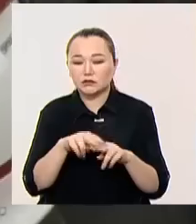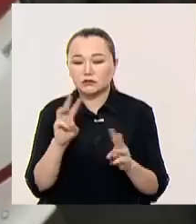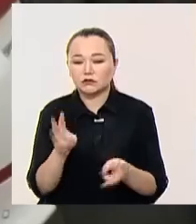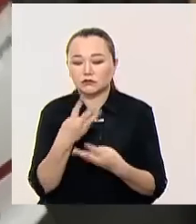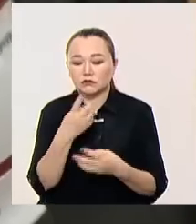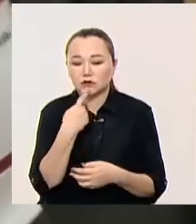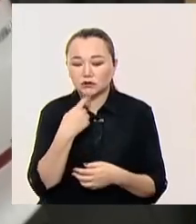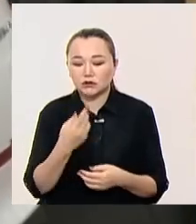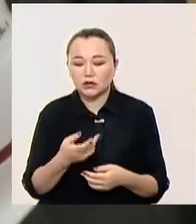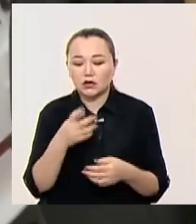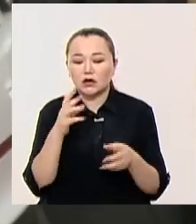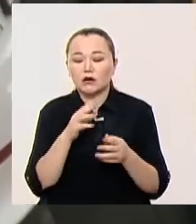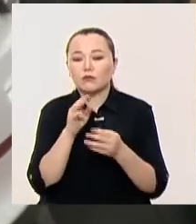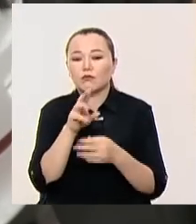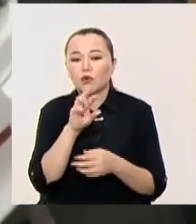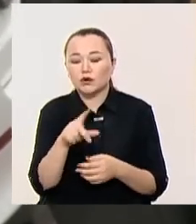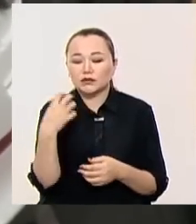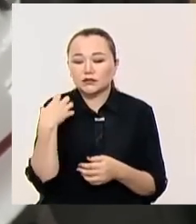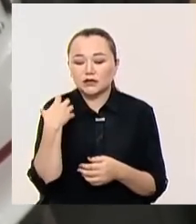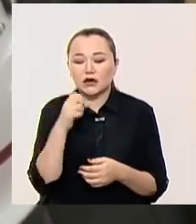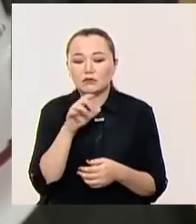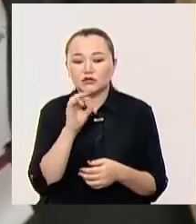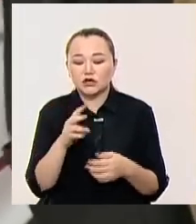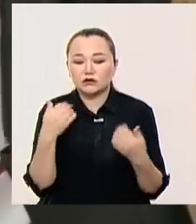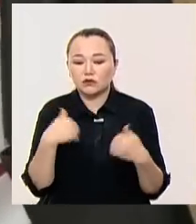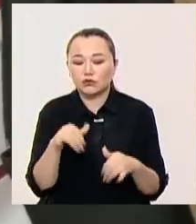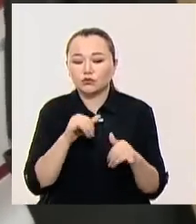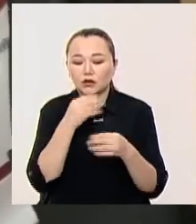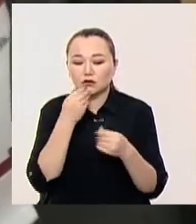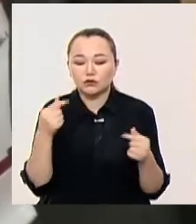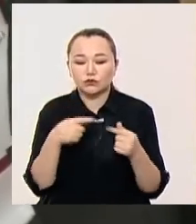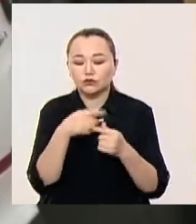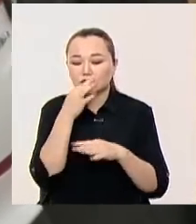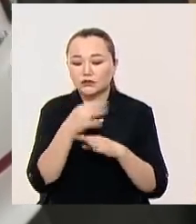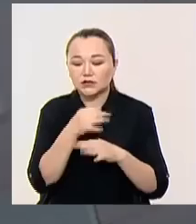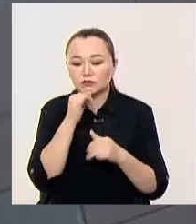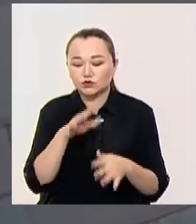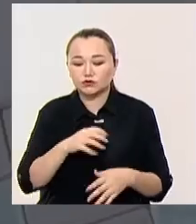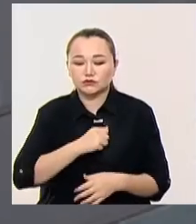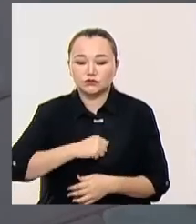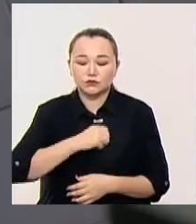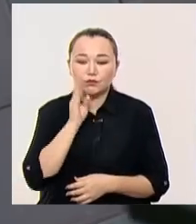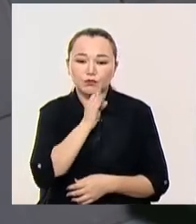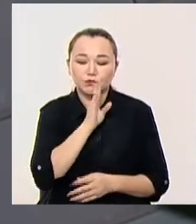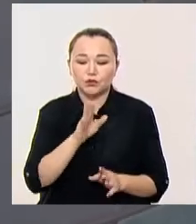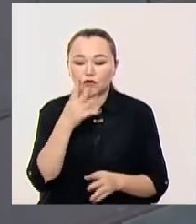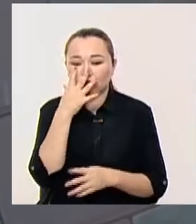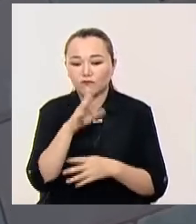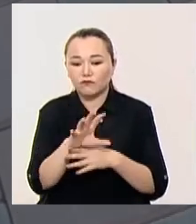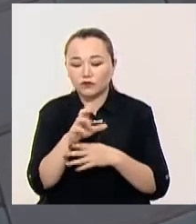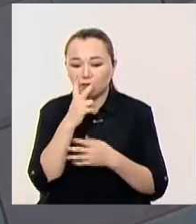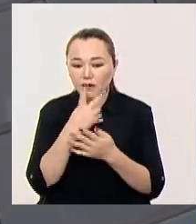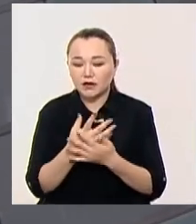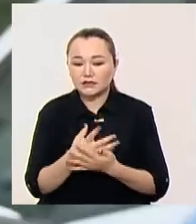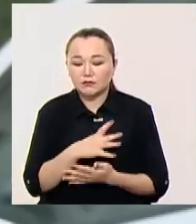дейді. Мәйітхана басшылығы Арманжанның денесінің қайда жоғалып кеткенін нақты айта алмады деп күйінеді анасы. Тек ұлымның суретін көрсетті